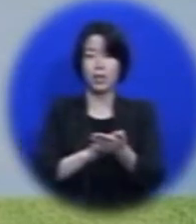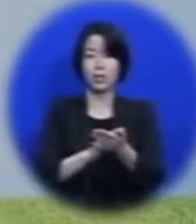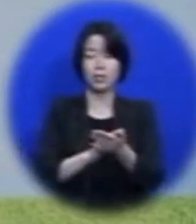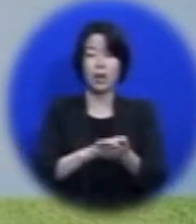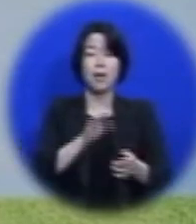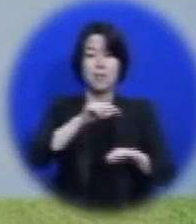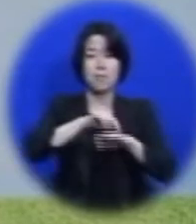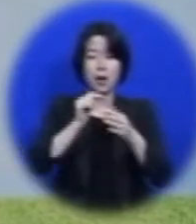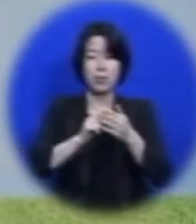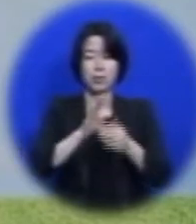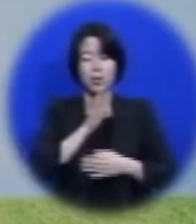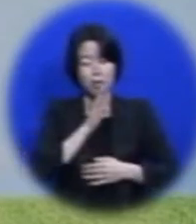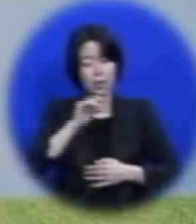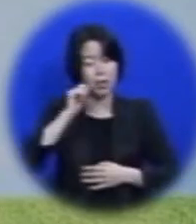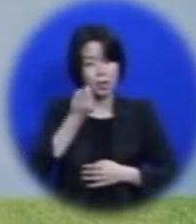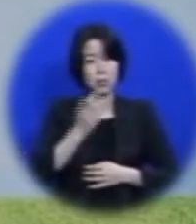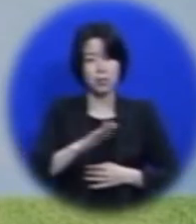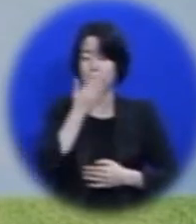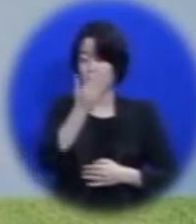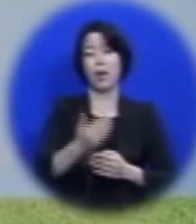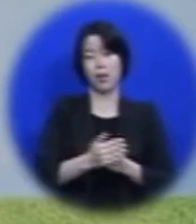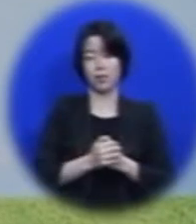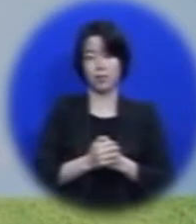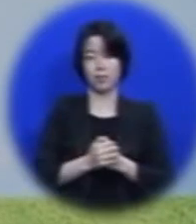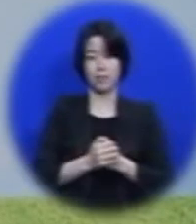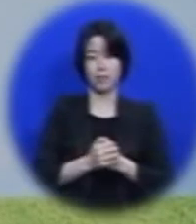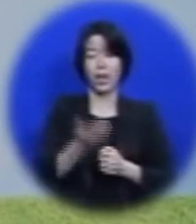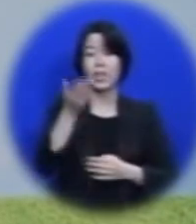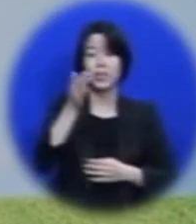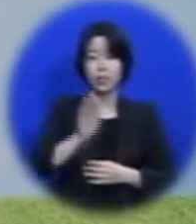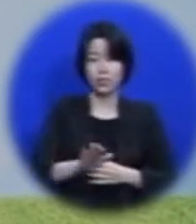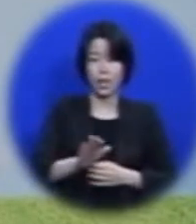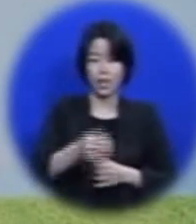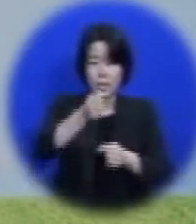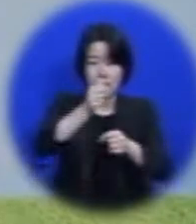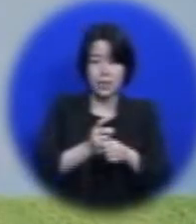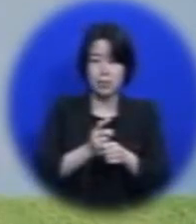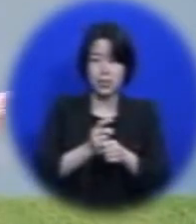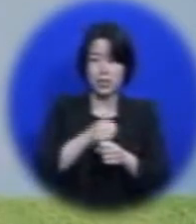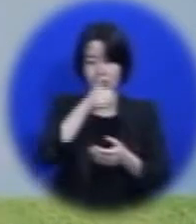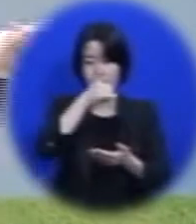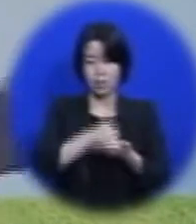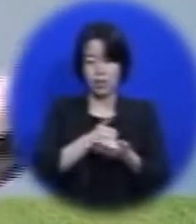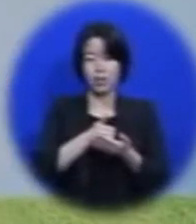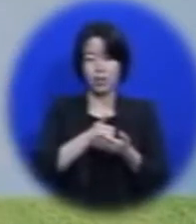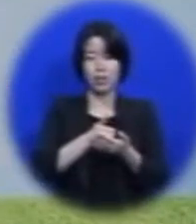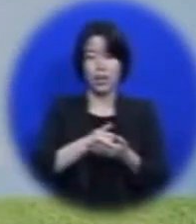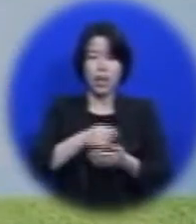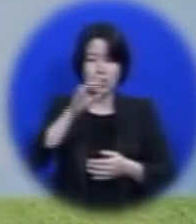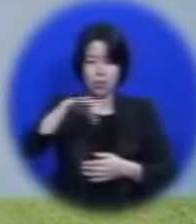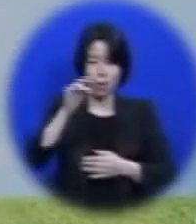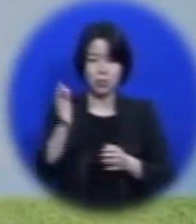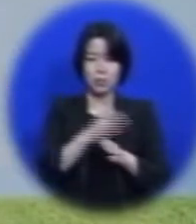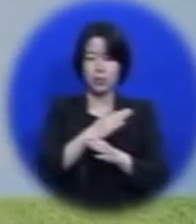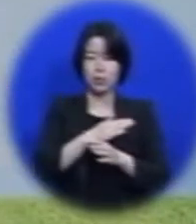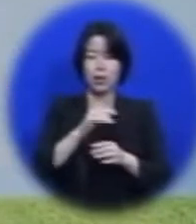어렵지만 그것도 가능성은 있습니다. 그런데 이미 지은 죄를 안 지은 것처럼 다